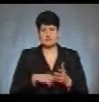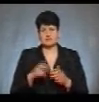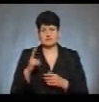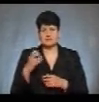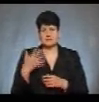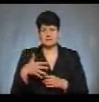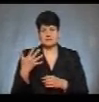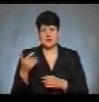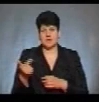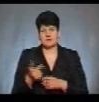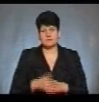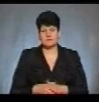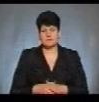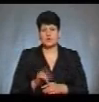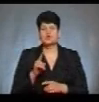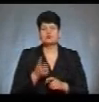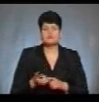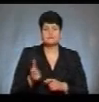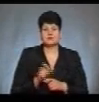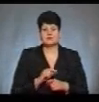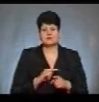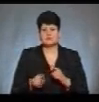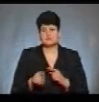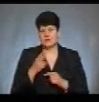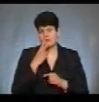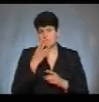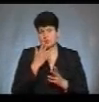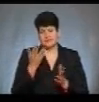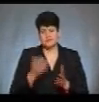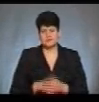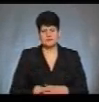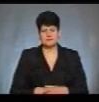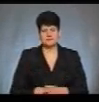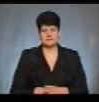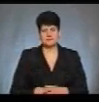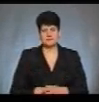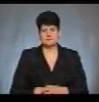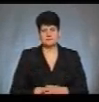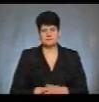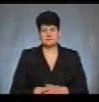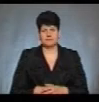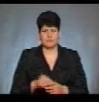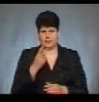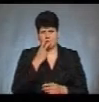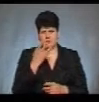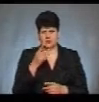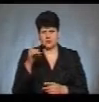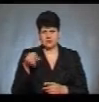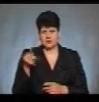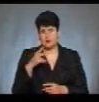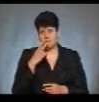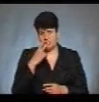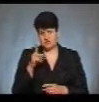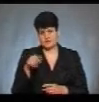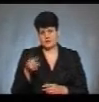255 гривень. Чому перевищили? Та що не подивився? Не та, бачили знаків? Та бачив знак.